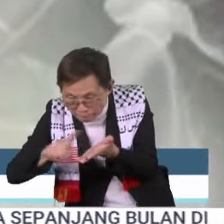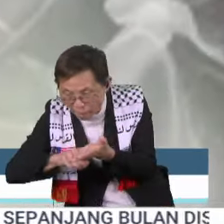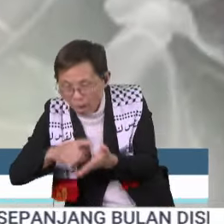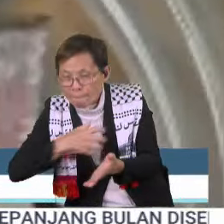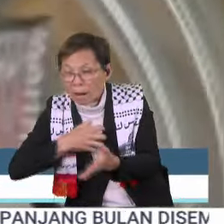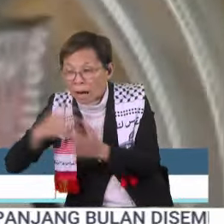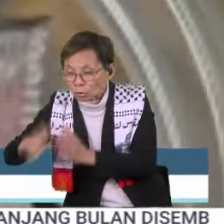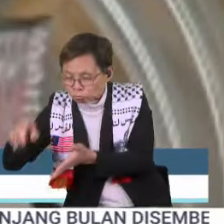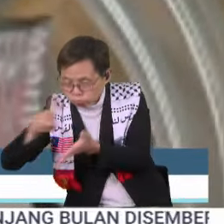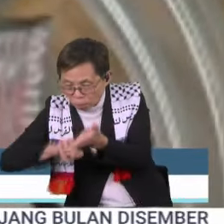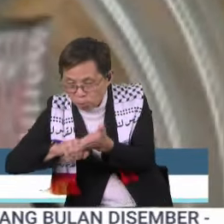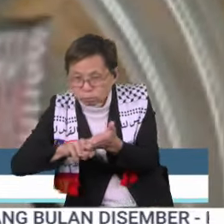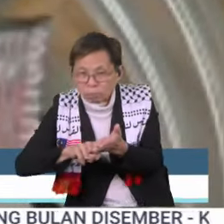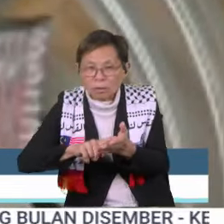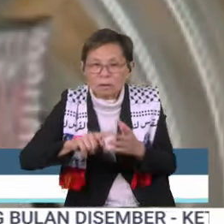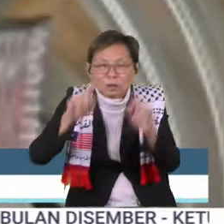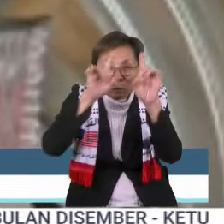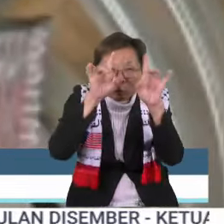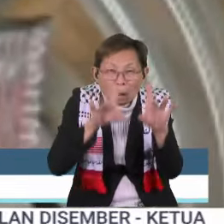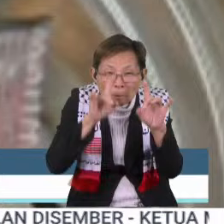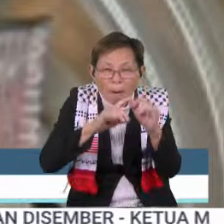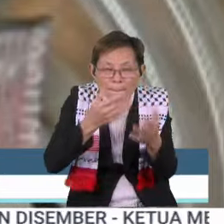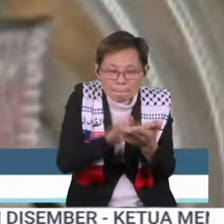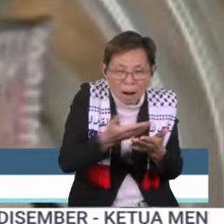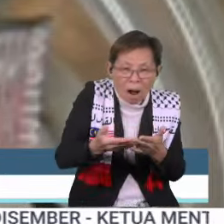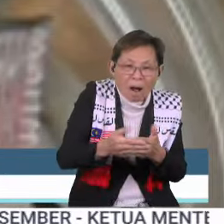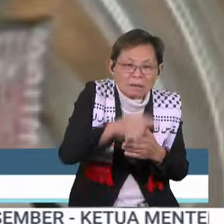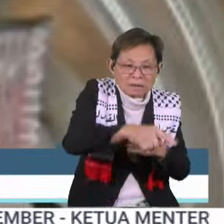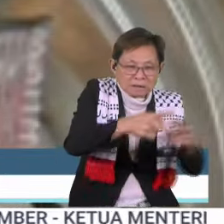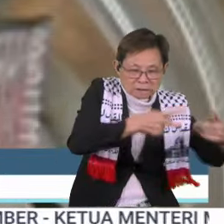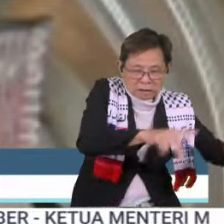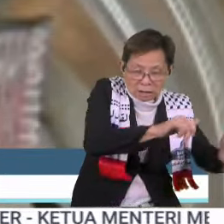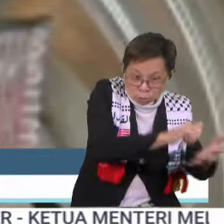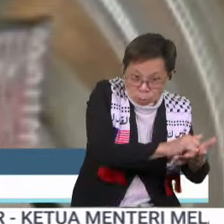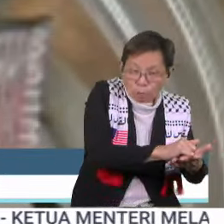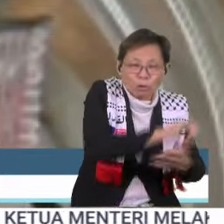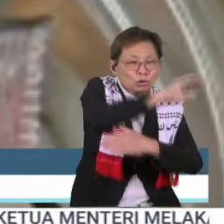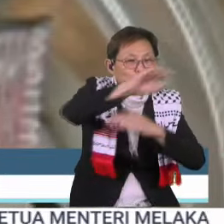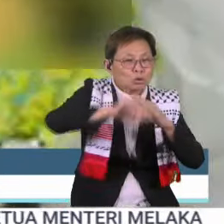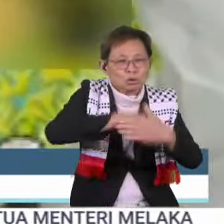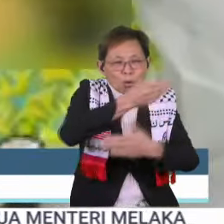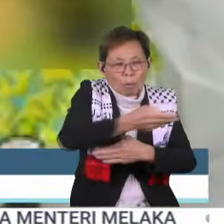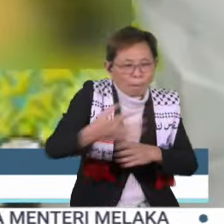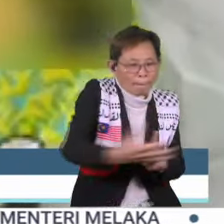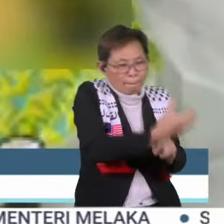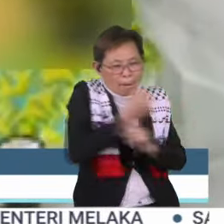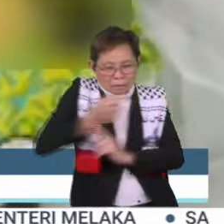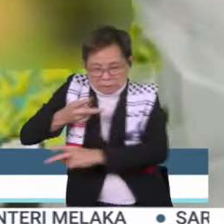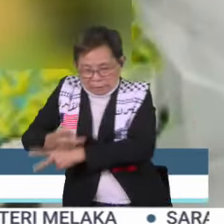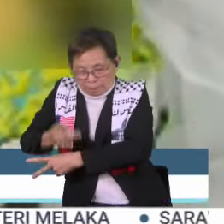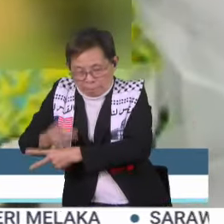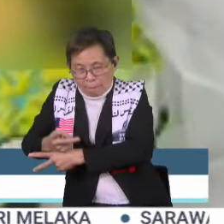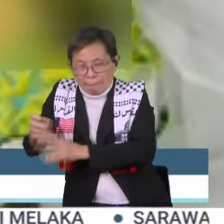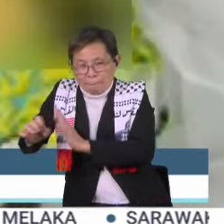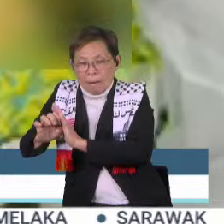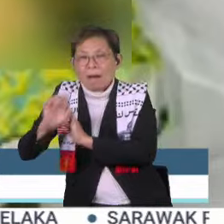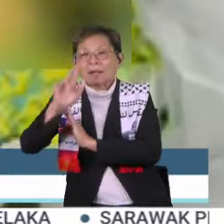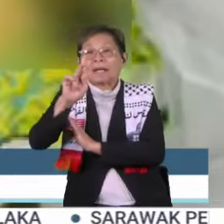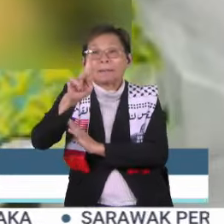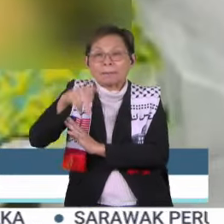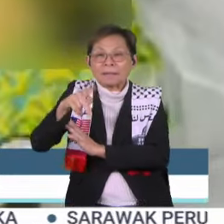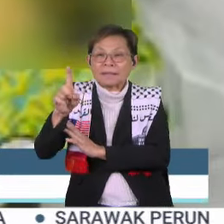pengadu dengan melaksanakan tindakan uji beli terlebih awal di premis yang disyaki. Kesemua barang yang disita akan disimpan di store exhibit KPDN